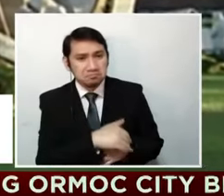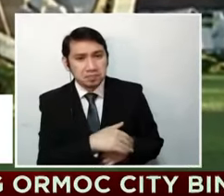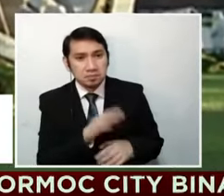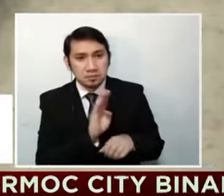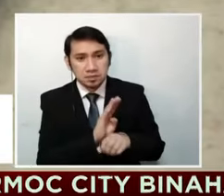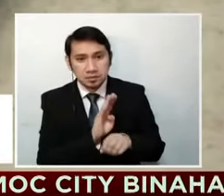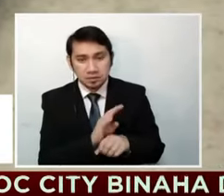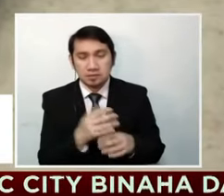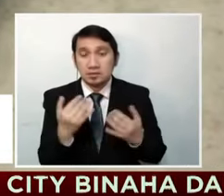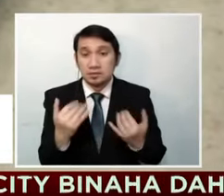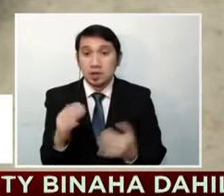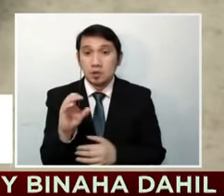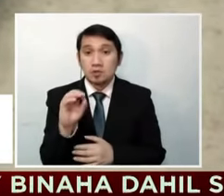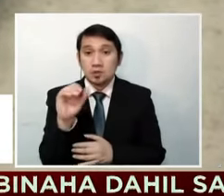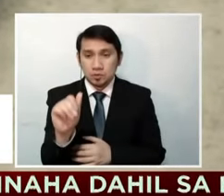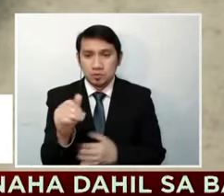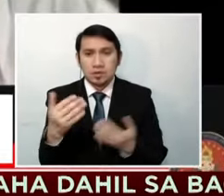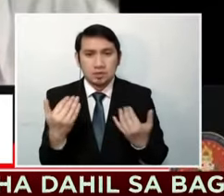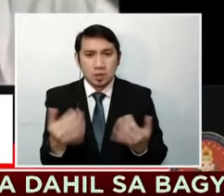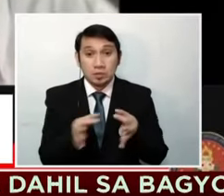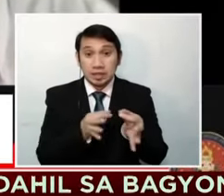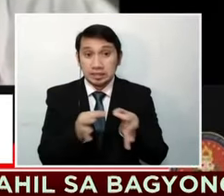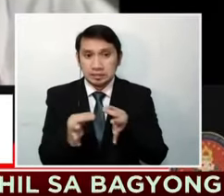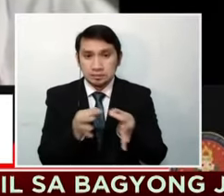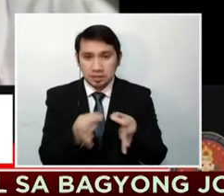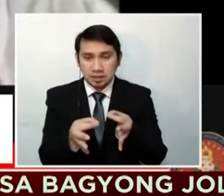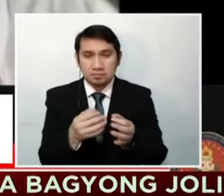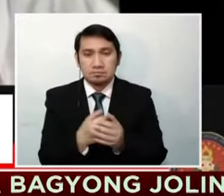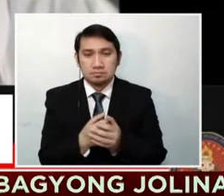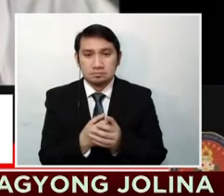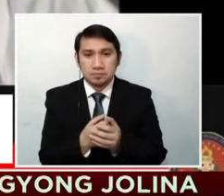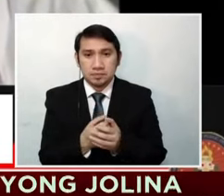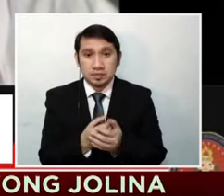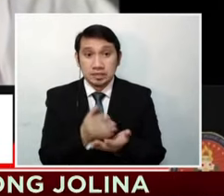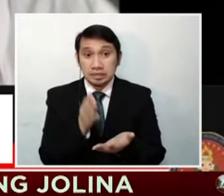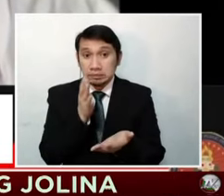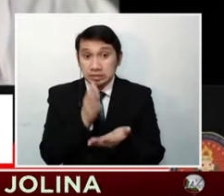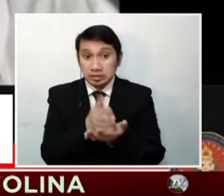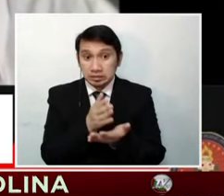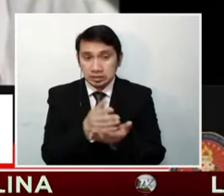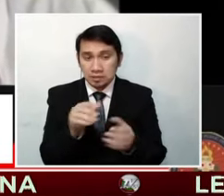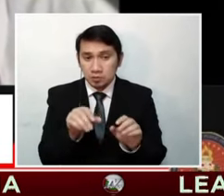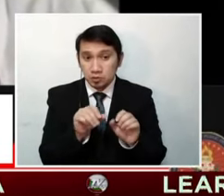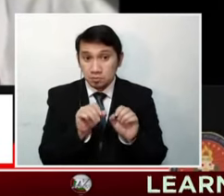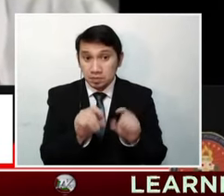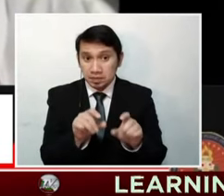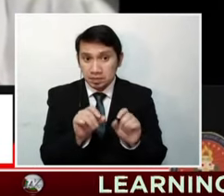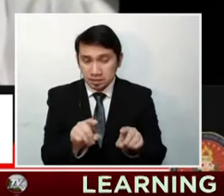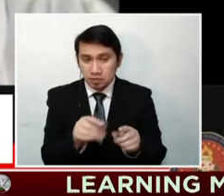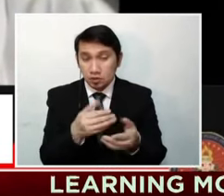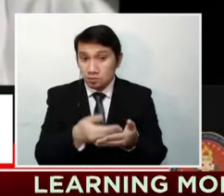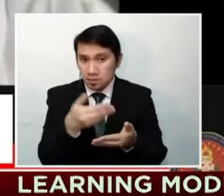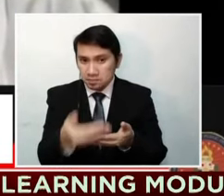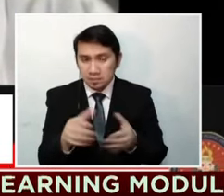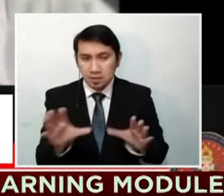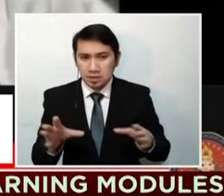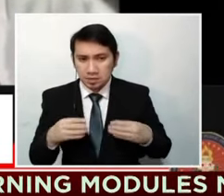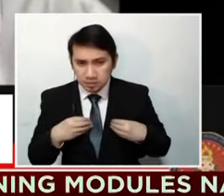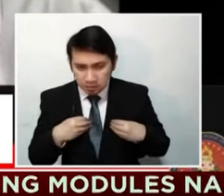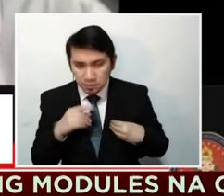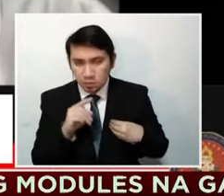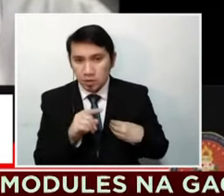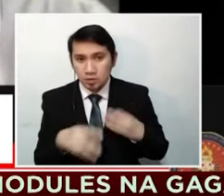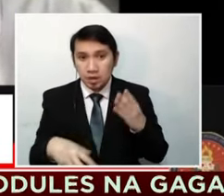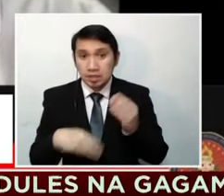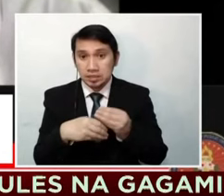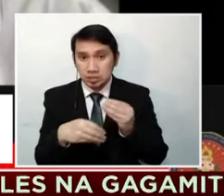Audit sa pagdinig ng Senate Blue Ribbon Committee, itinigil ng Procurement Service ng Department of Budget and Management ang pagtanggap ng karagdagang stock